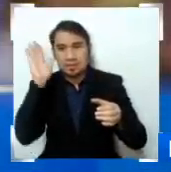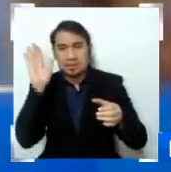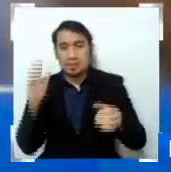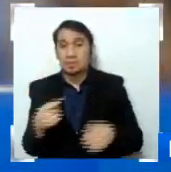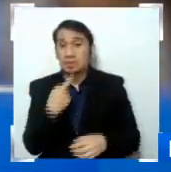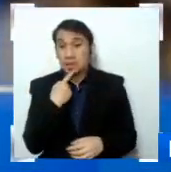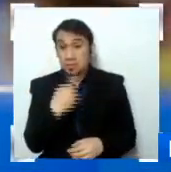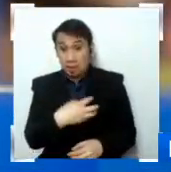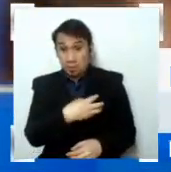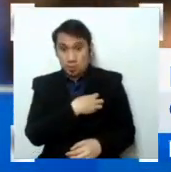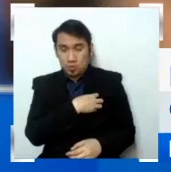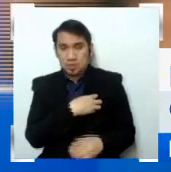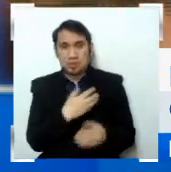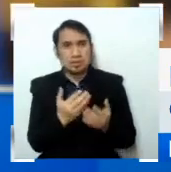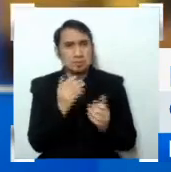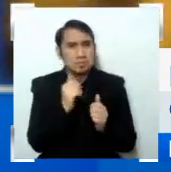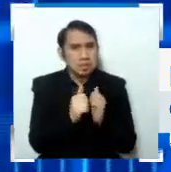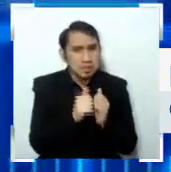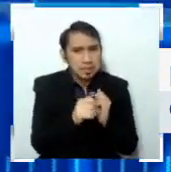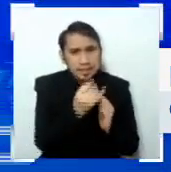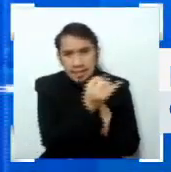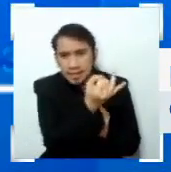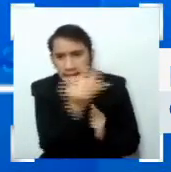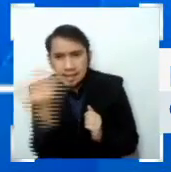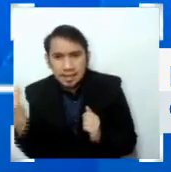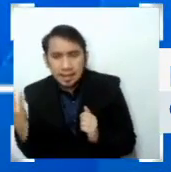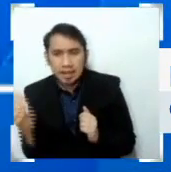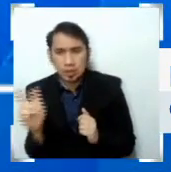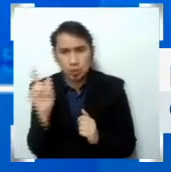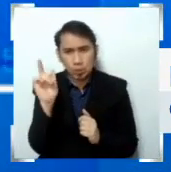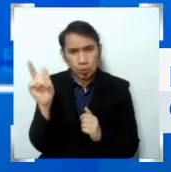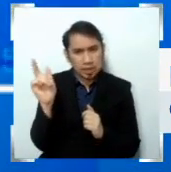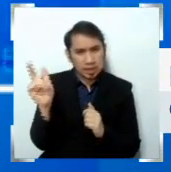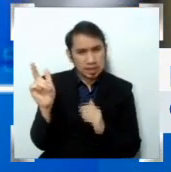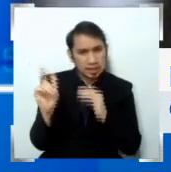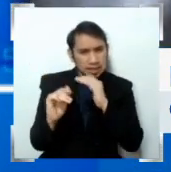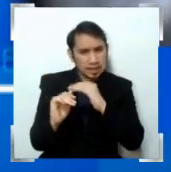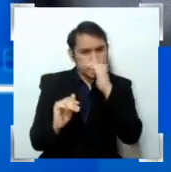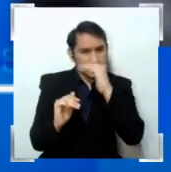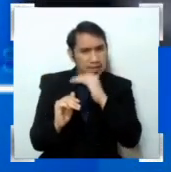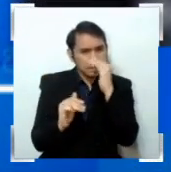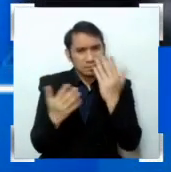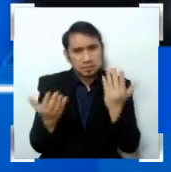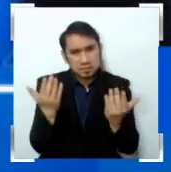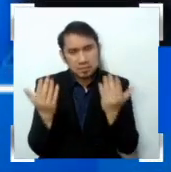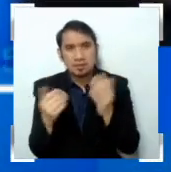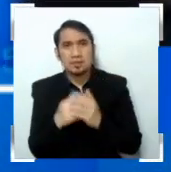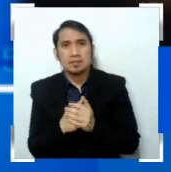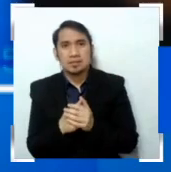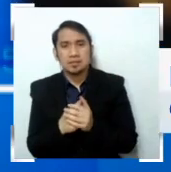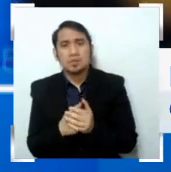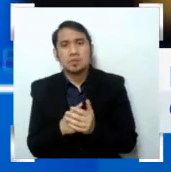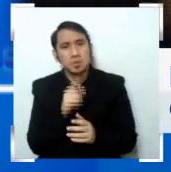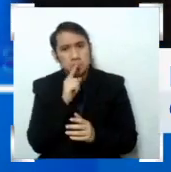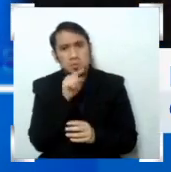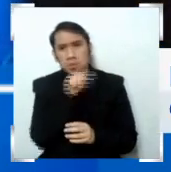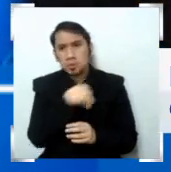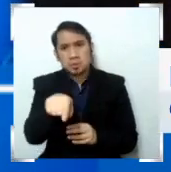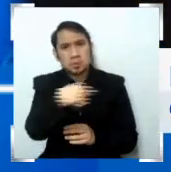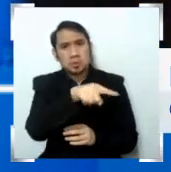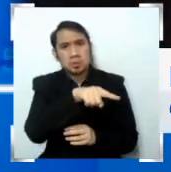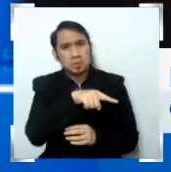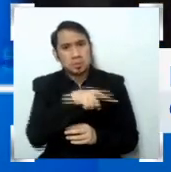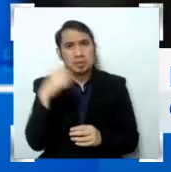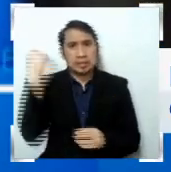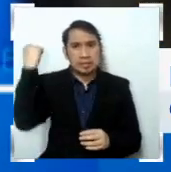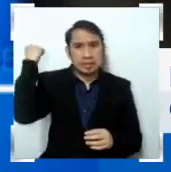sa 20 ang nakiparty nitong June 12. Very clear na may violation doon sa